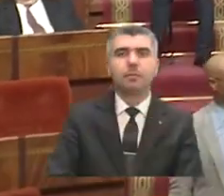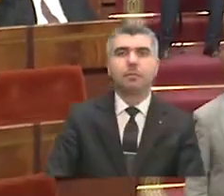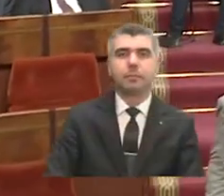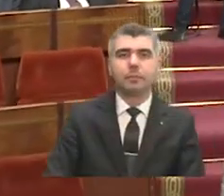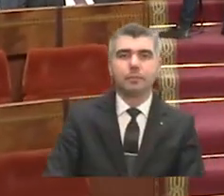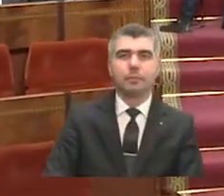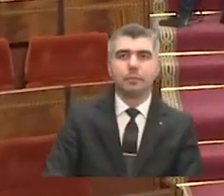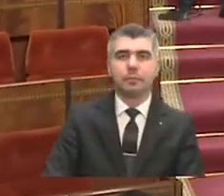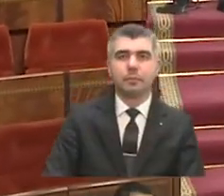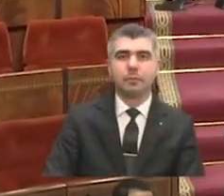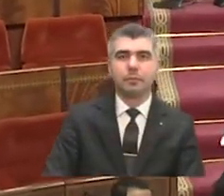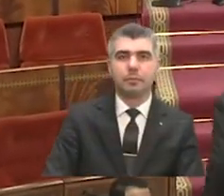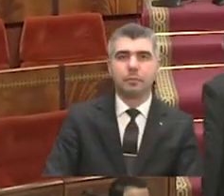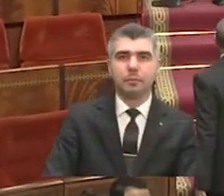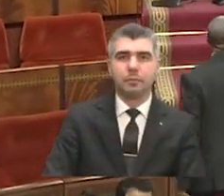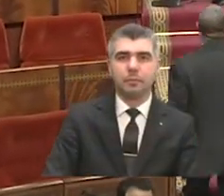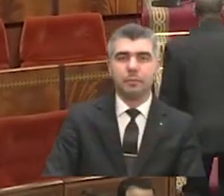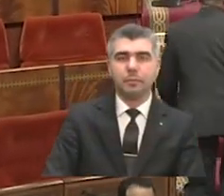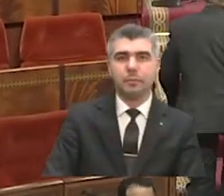Alors,